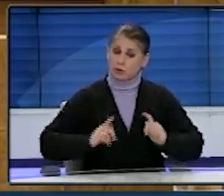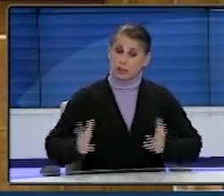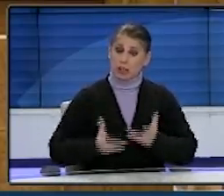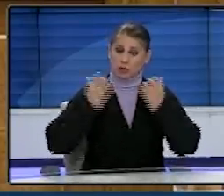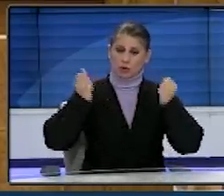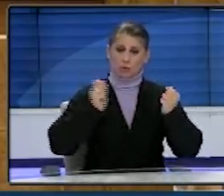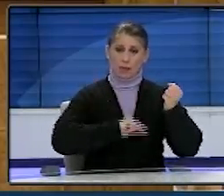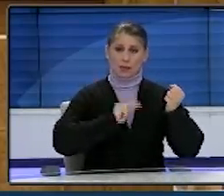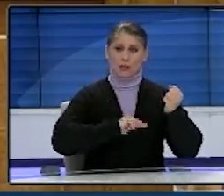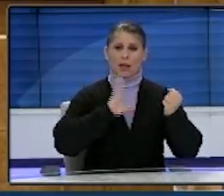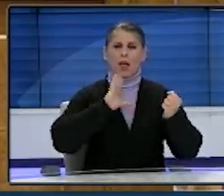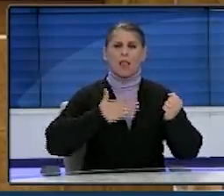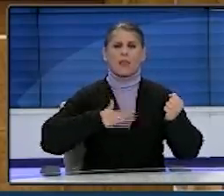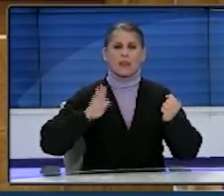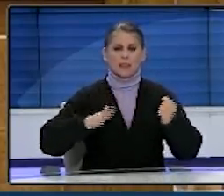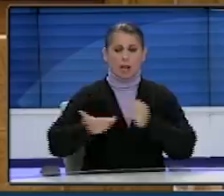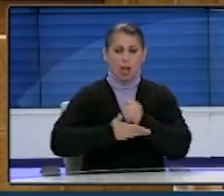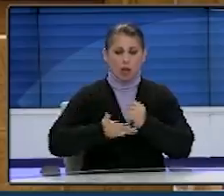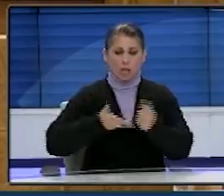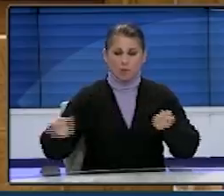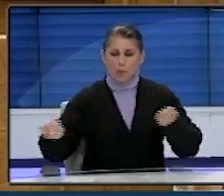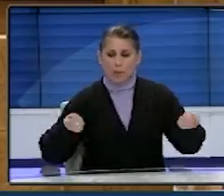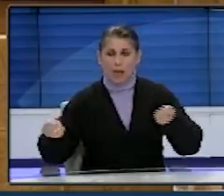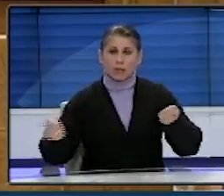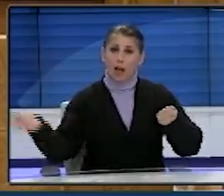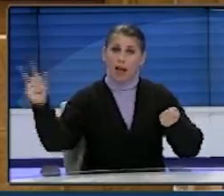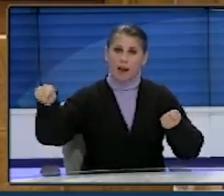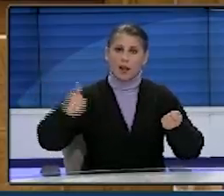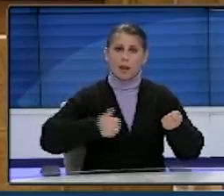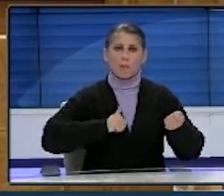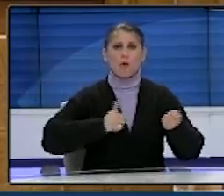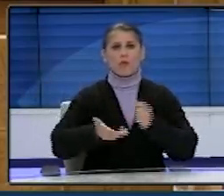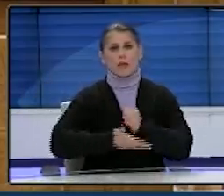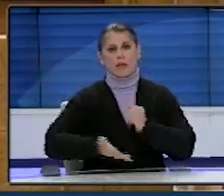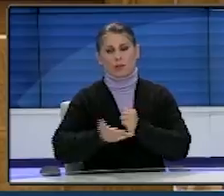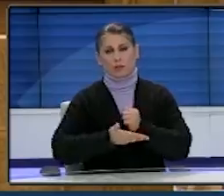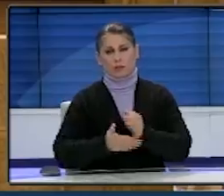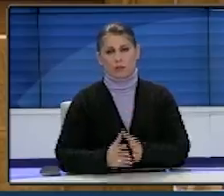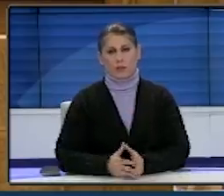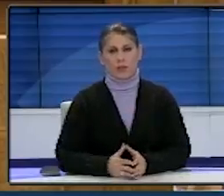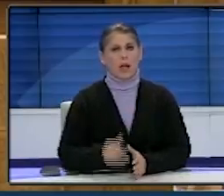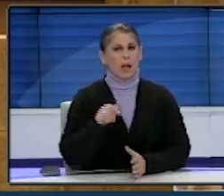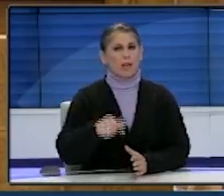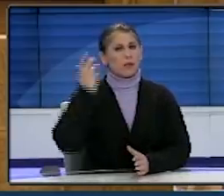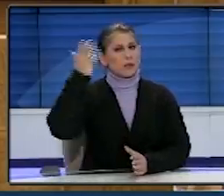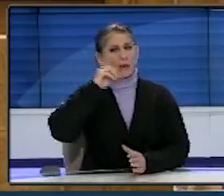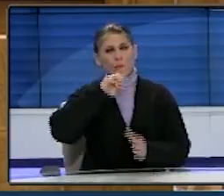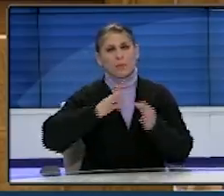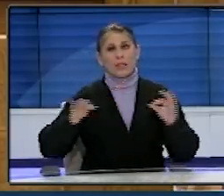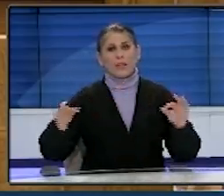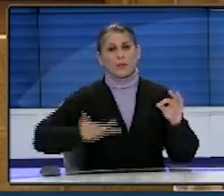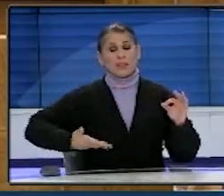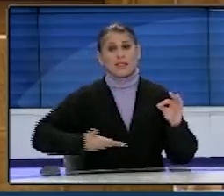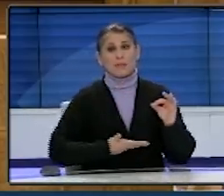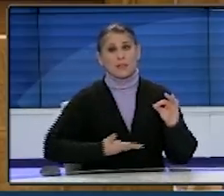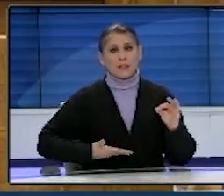ακριβώς δεν ήθελαν να κάνουν κουμάντο στα χωράφια τους άλλοι, αλλά οι ίδιοι οι αγρότες. Αυτός είναι και ο μύθος του λιμού, άλλωστε,